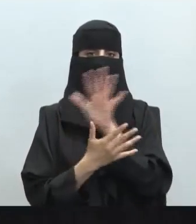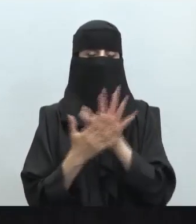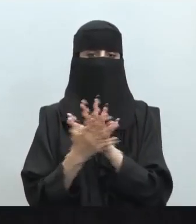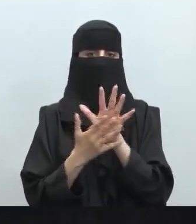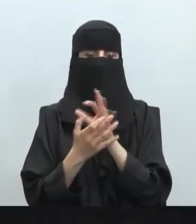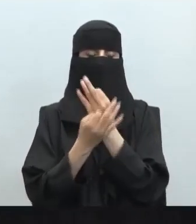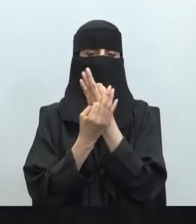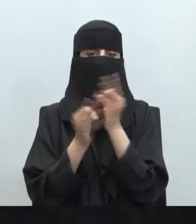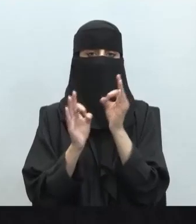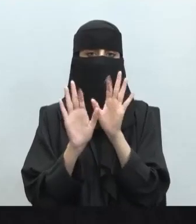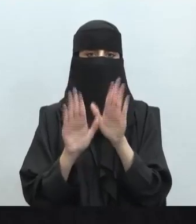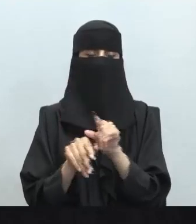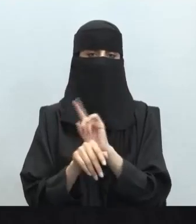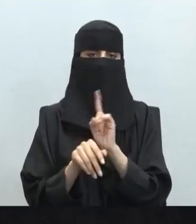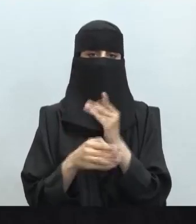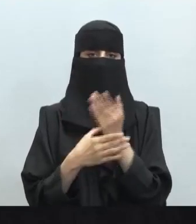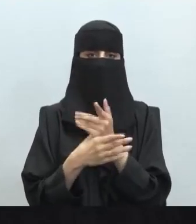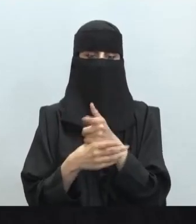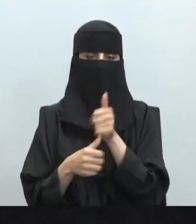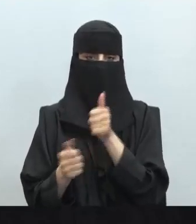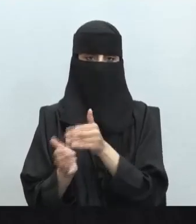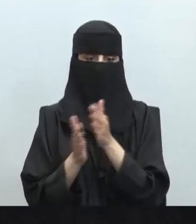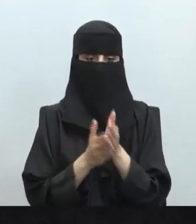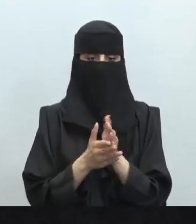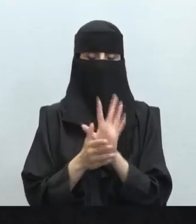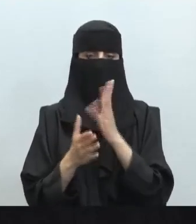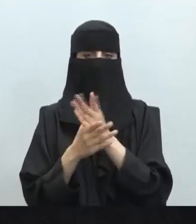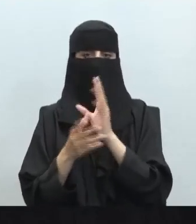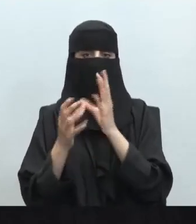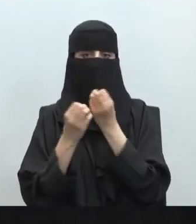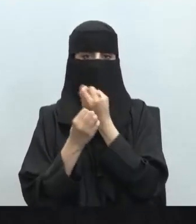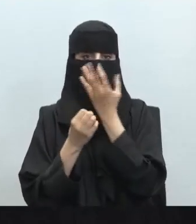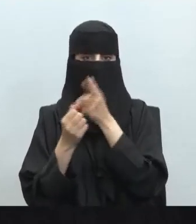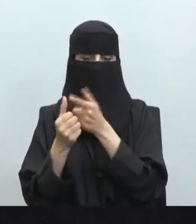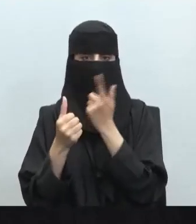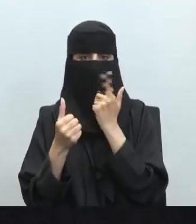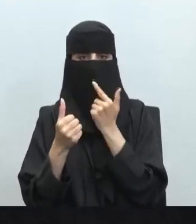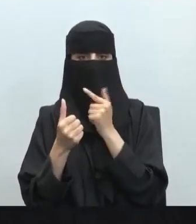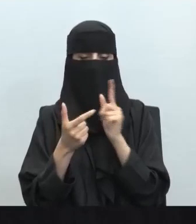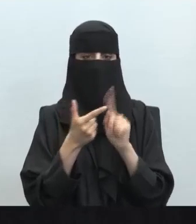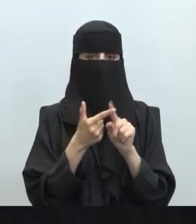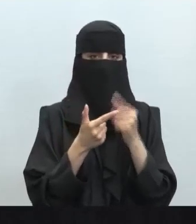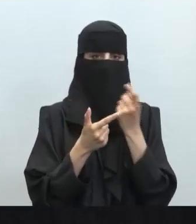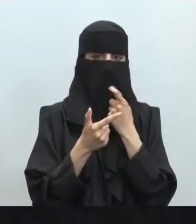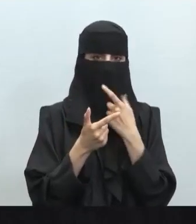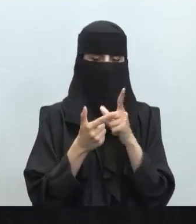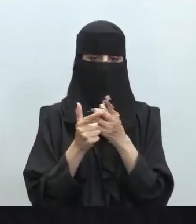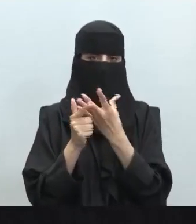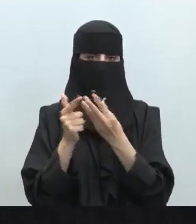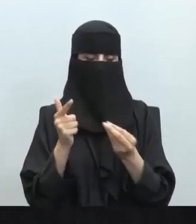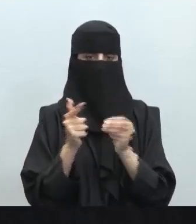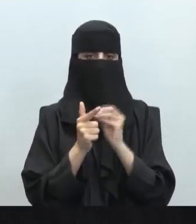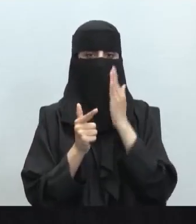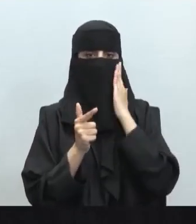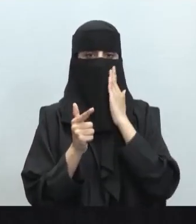اللون الاحمر لم يظهر اللون الابيض اسميناها سياده غير تامه ما في لون ساد على لون او صفه سادت على صفه ولكن هنا في السياده